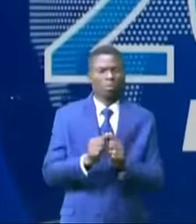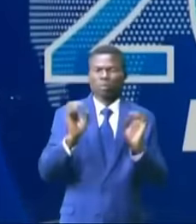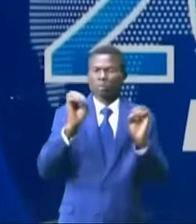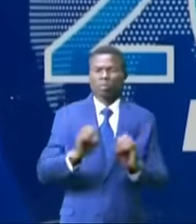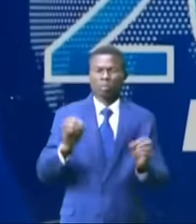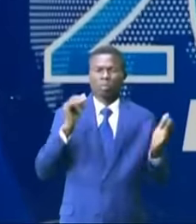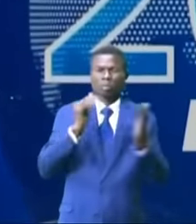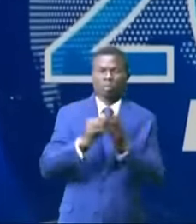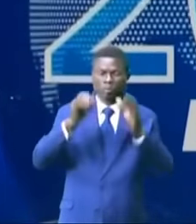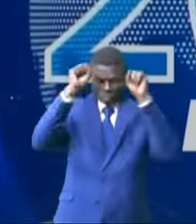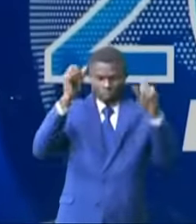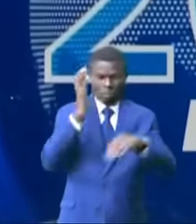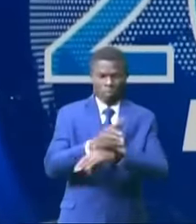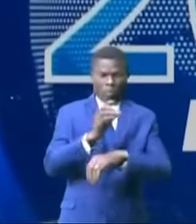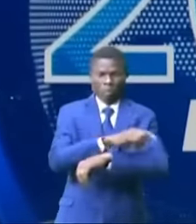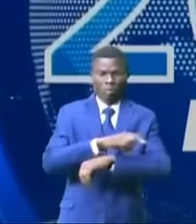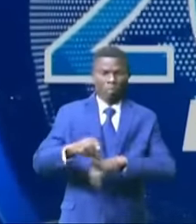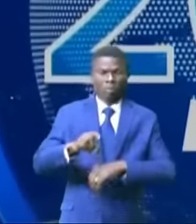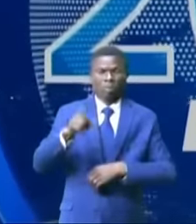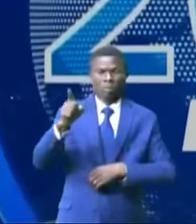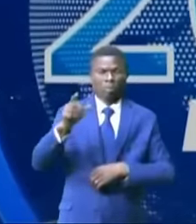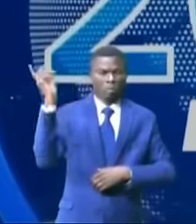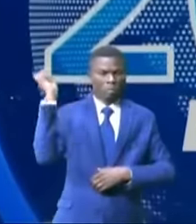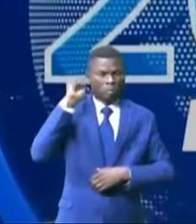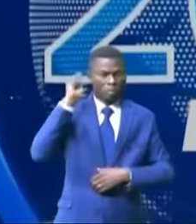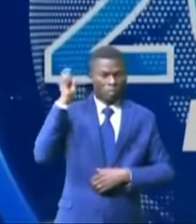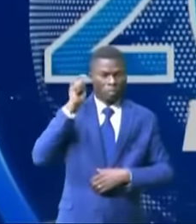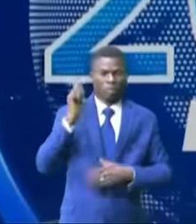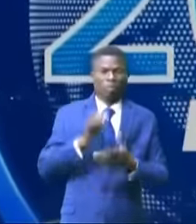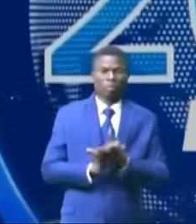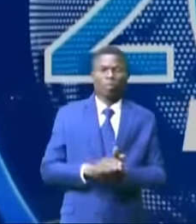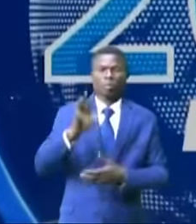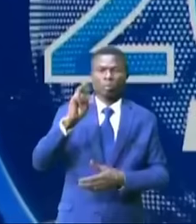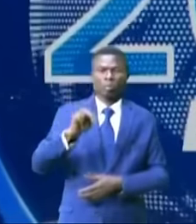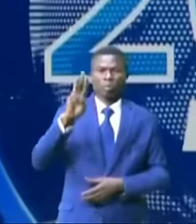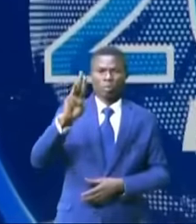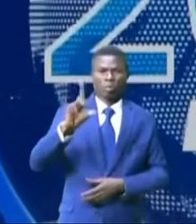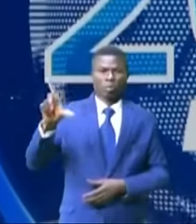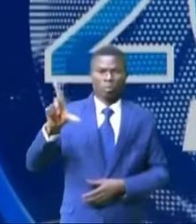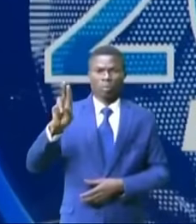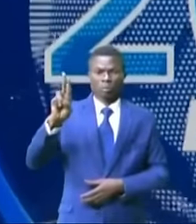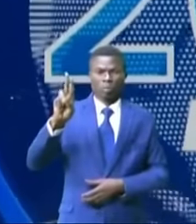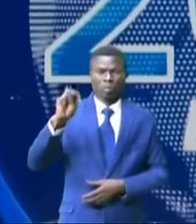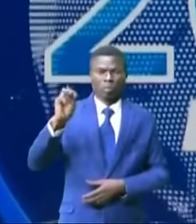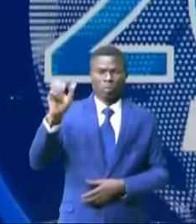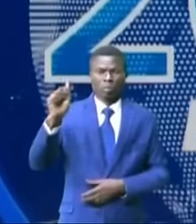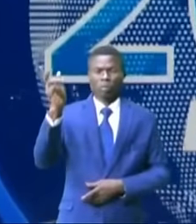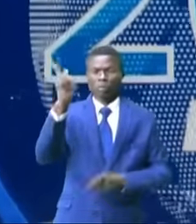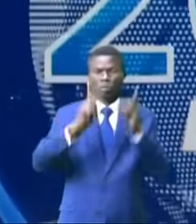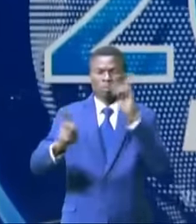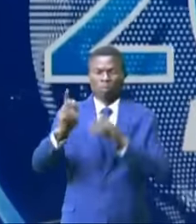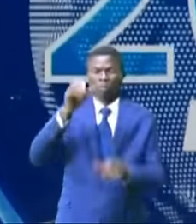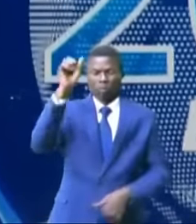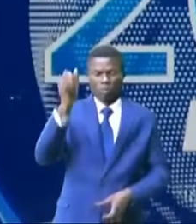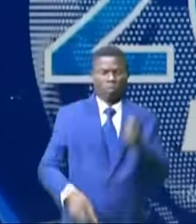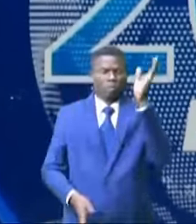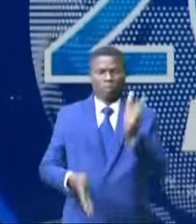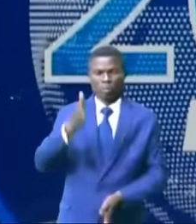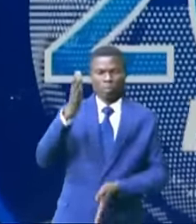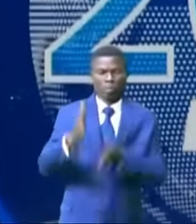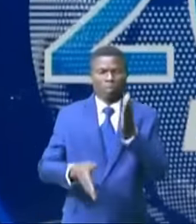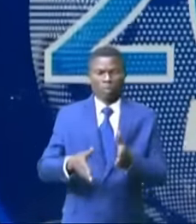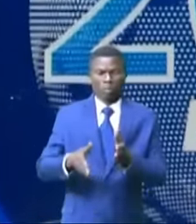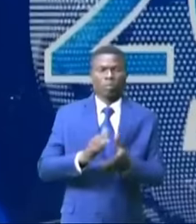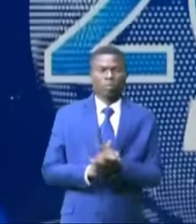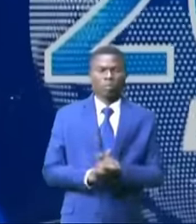du président du conseil d'administration, le professeur Trifon Kinkemulumba, par ces manifestants au statu quo, du